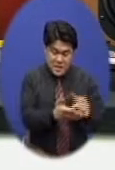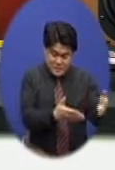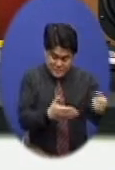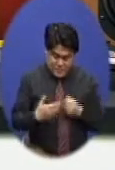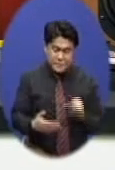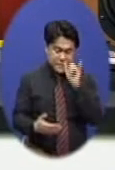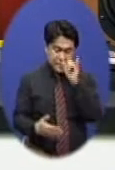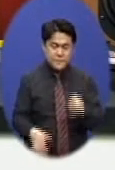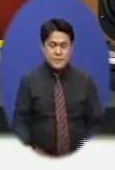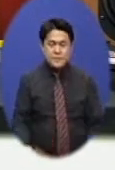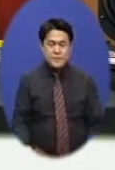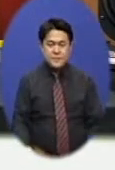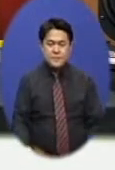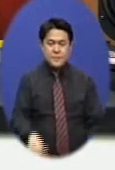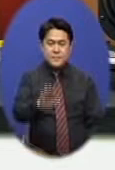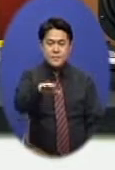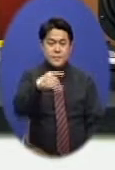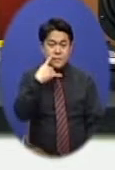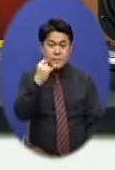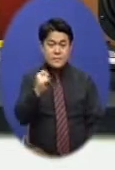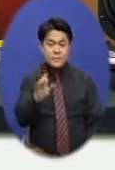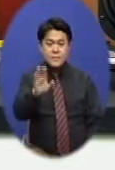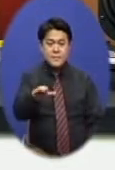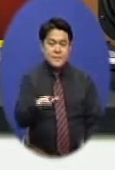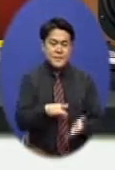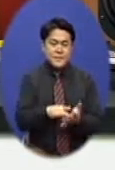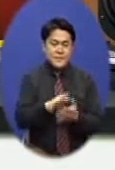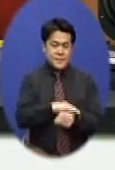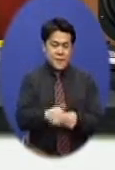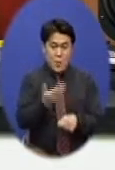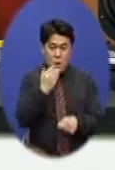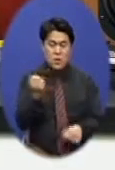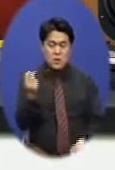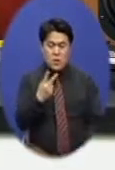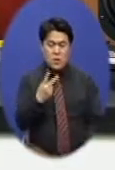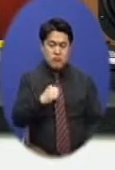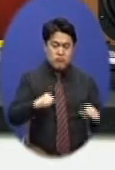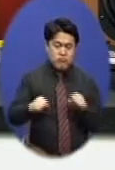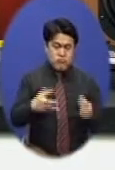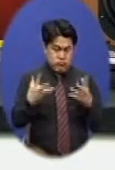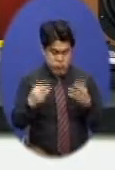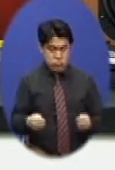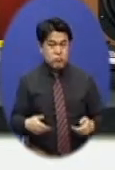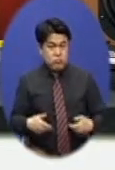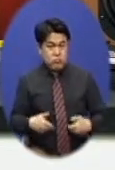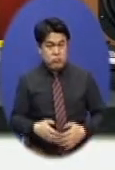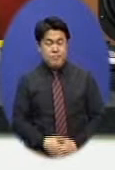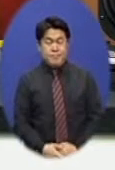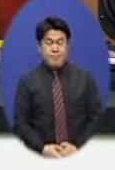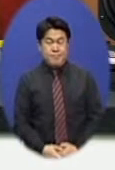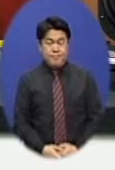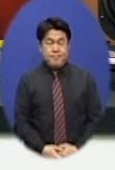되거든요. 네. 그러시구나. 어머니 네. 그럴 때일수록 이제 약도 잘 드시고 네. 그다음에 활동을 좀 많이 하셔야 돼요. 예,